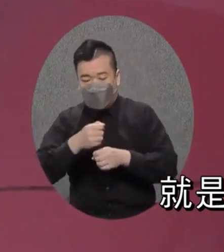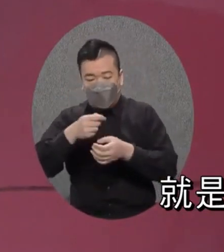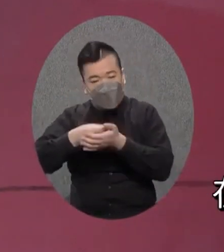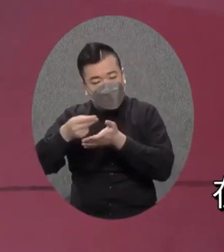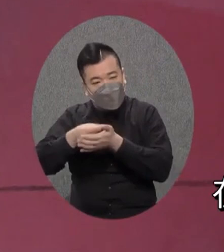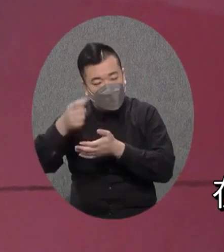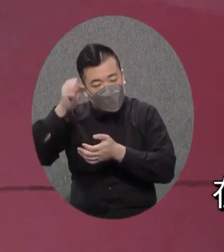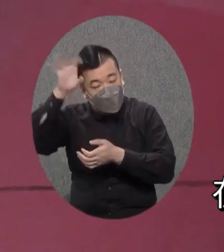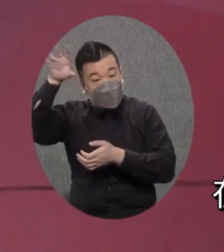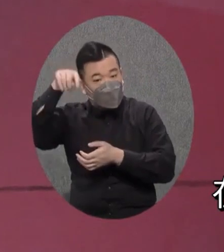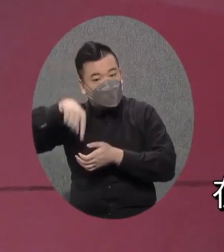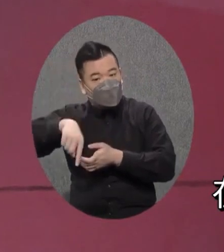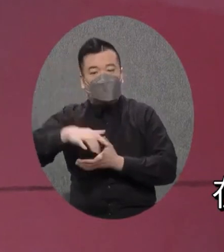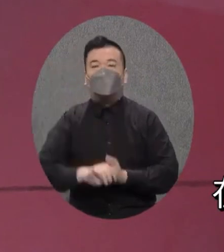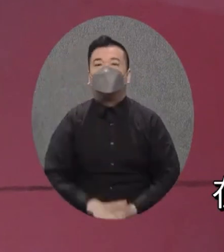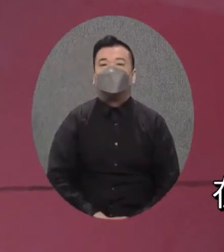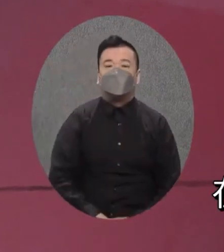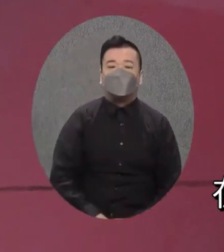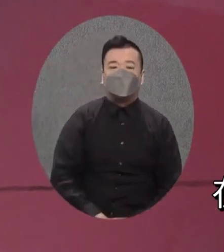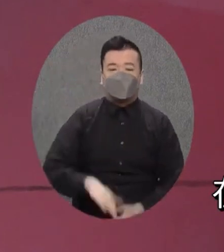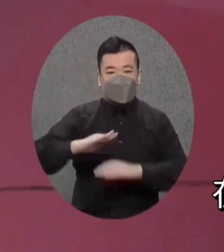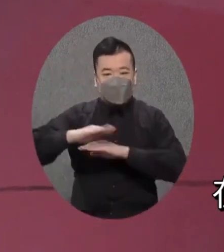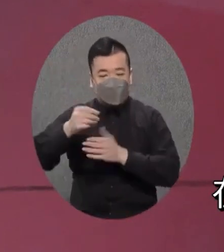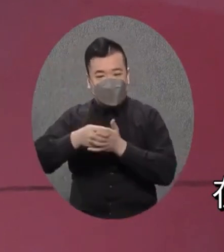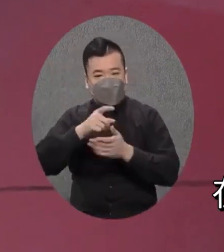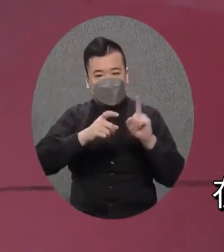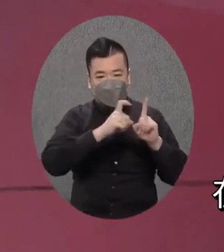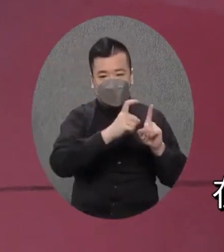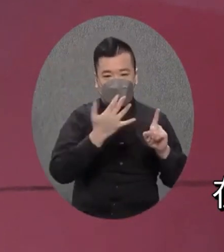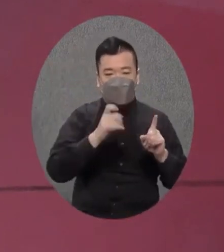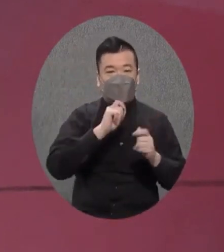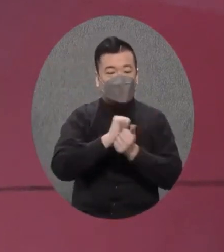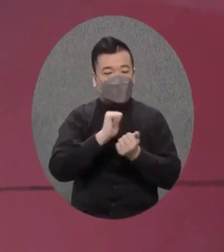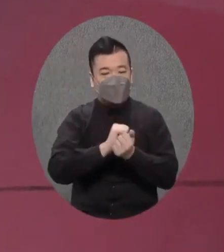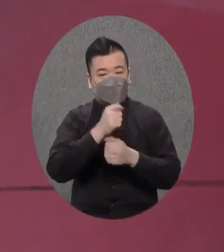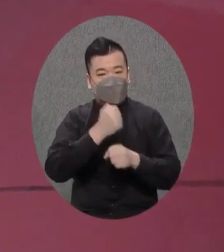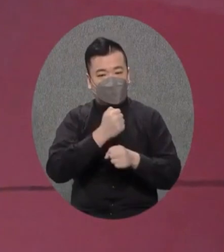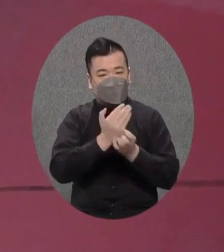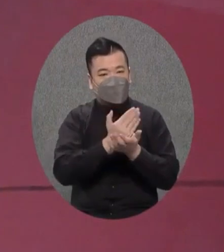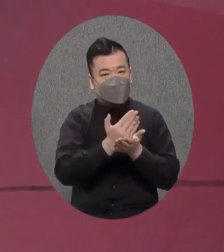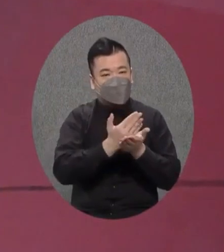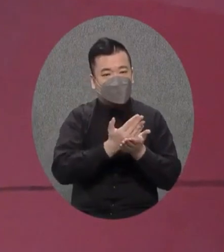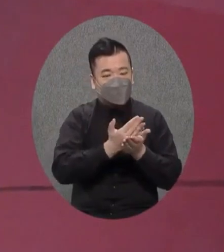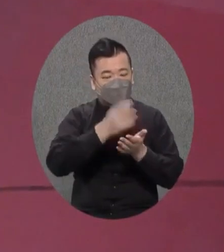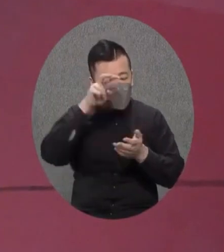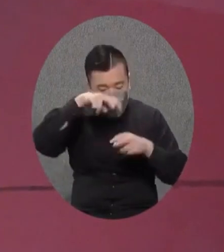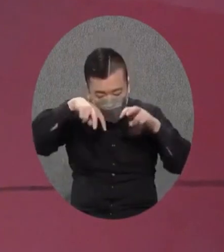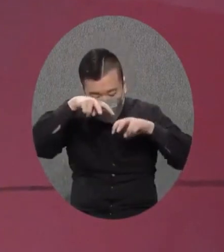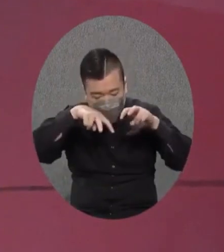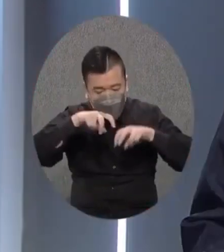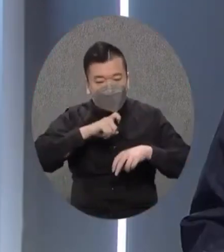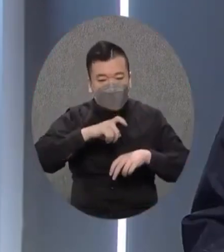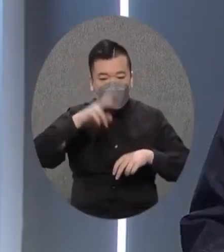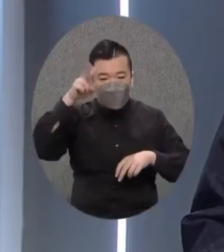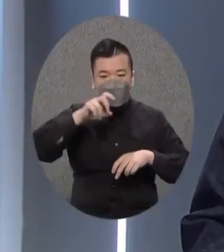咁樣樣咁喺90年代開始已經有唔同嘅朋友去做呢個嘗試同埋探索喺度。 成日都